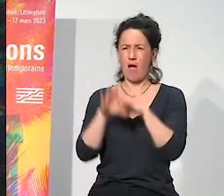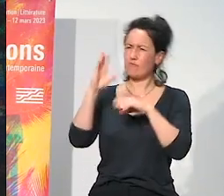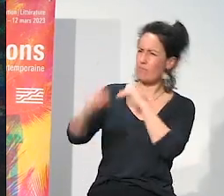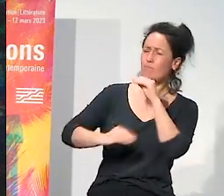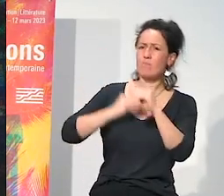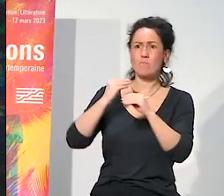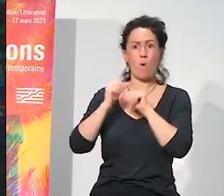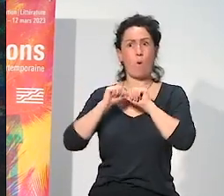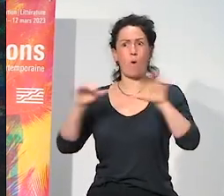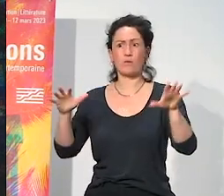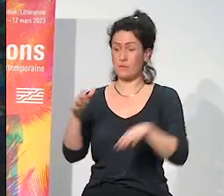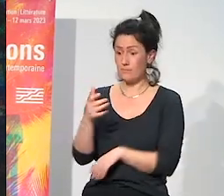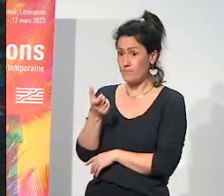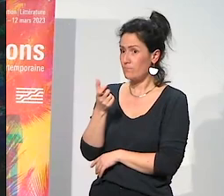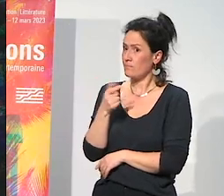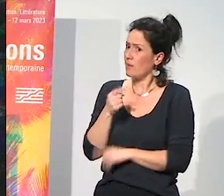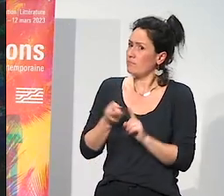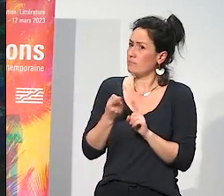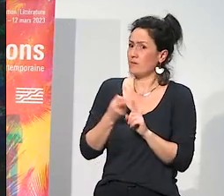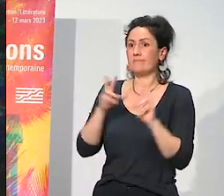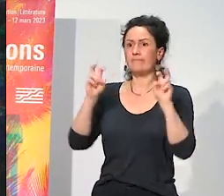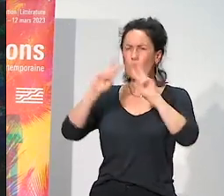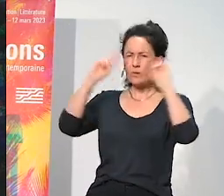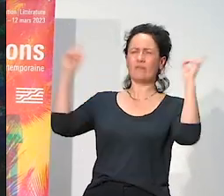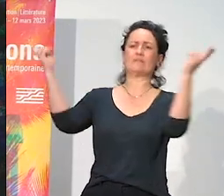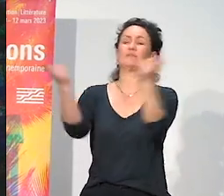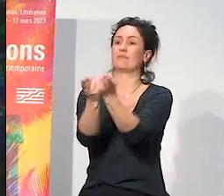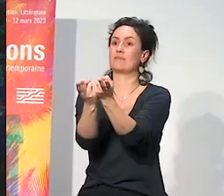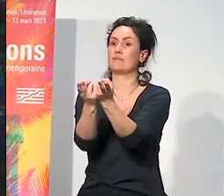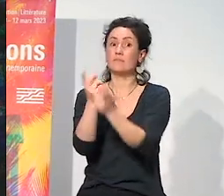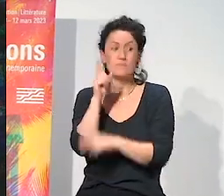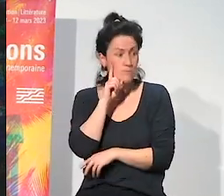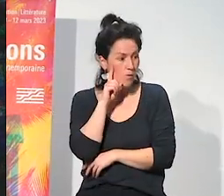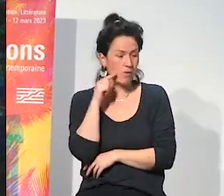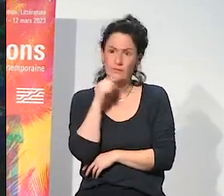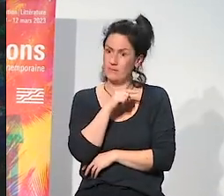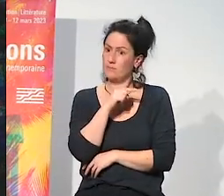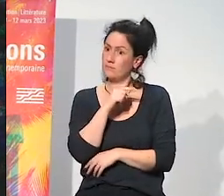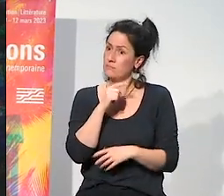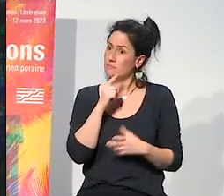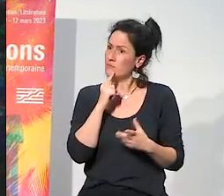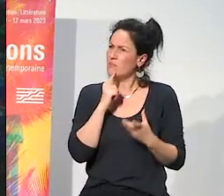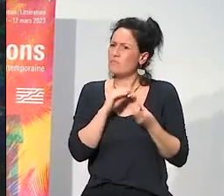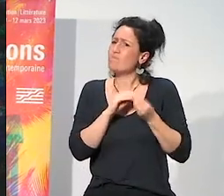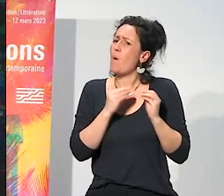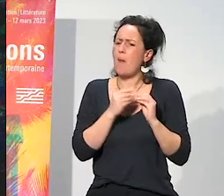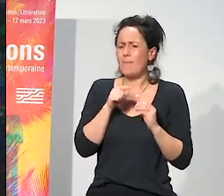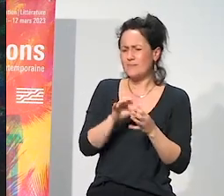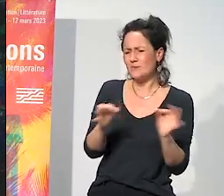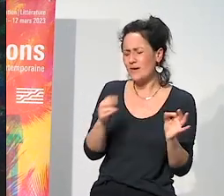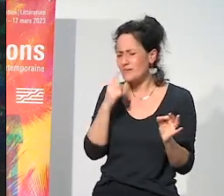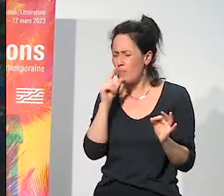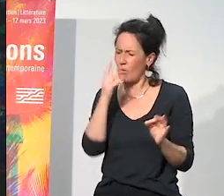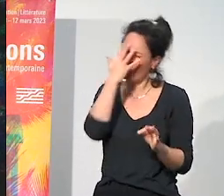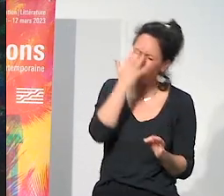mot est très important, parce qu'il n'y a que deux problèmes pour eux, c'est que ça soit trop triste et trop juif. Et